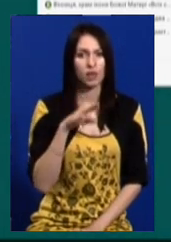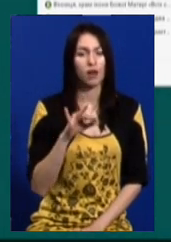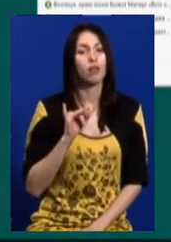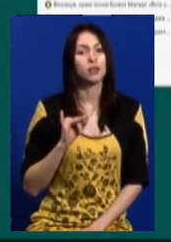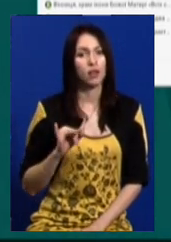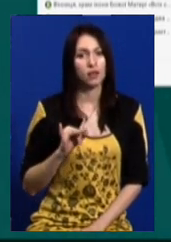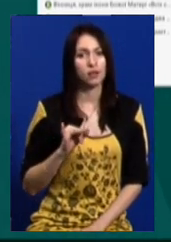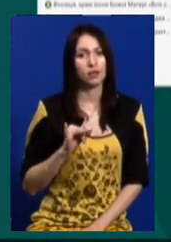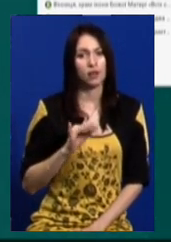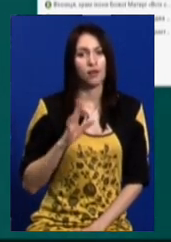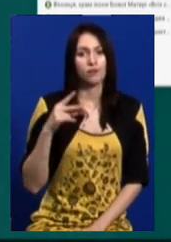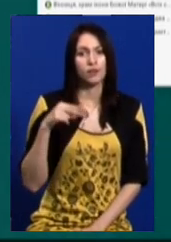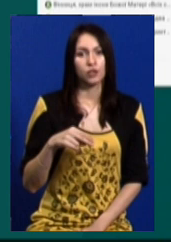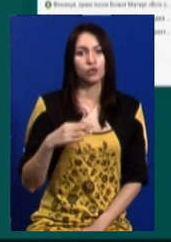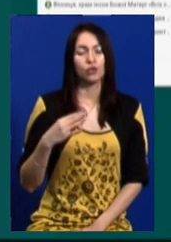І у